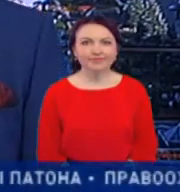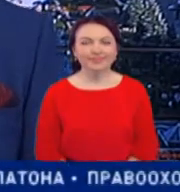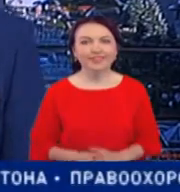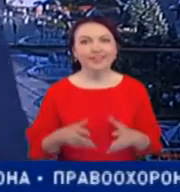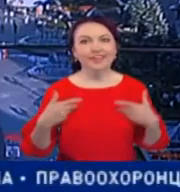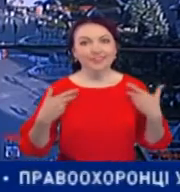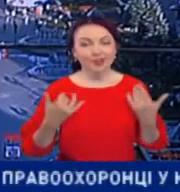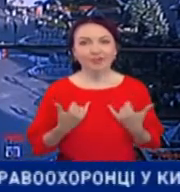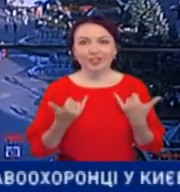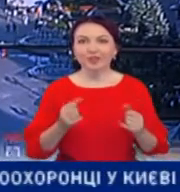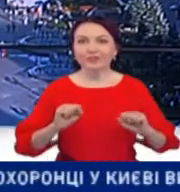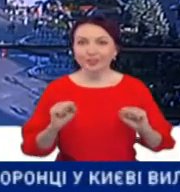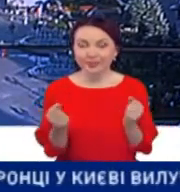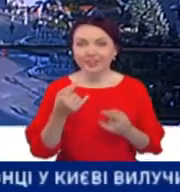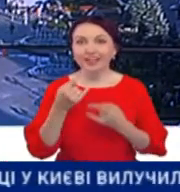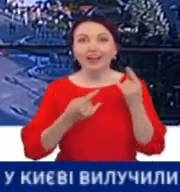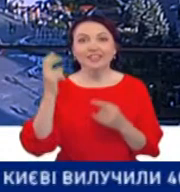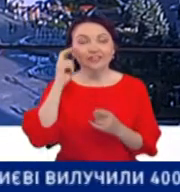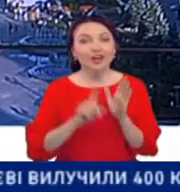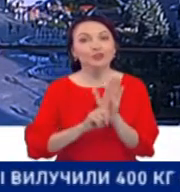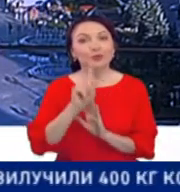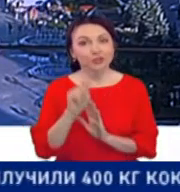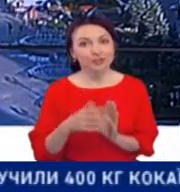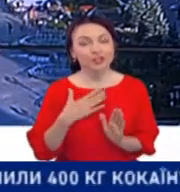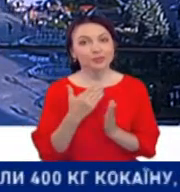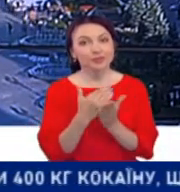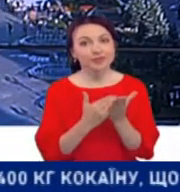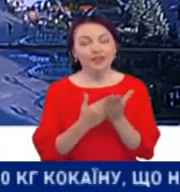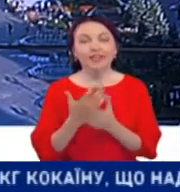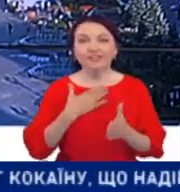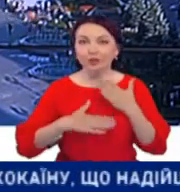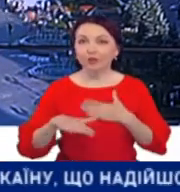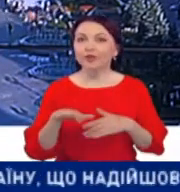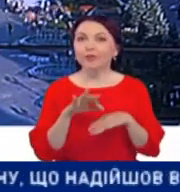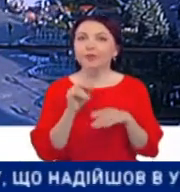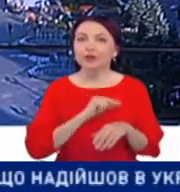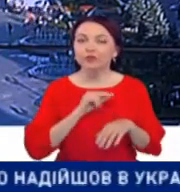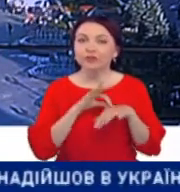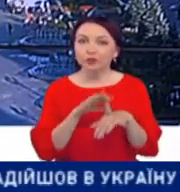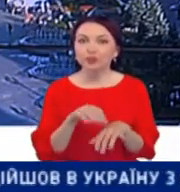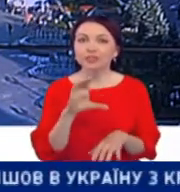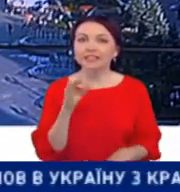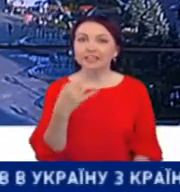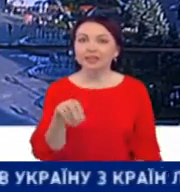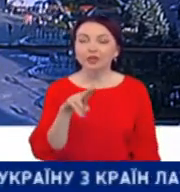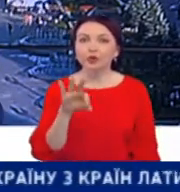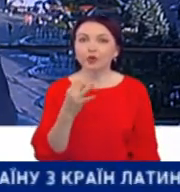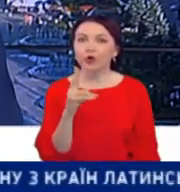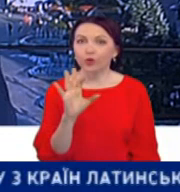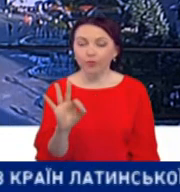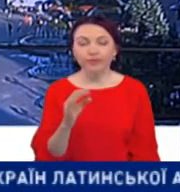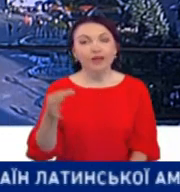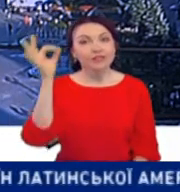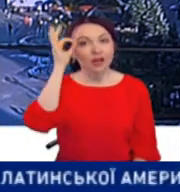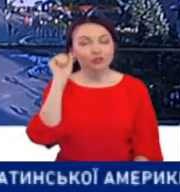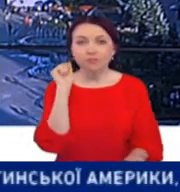Вітаю вас, шановні друзі, на телеканалі «Київ». Ми розпочинаємо нашу передачу «Київ Лайв». Для вас і задоволення працює ведучий Сергій Дойко. Я принагідно нагадаю, що це